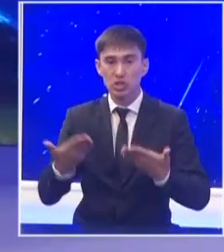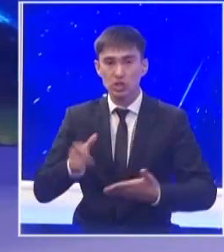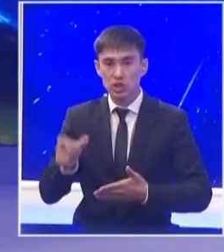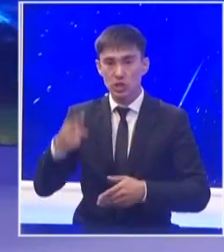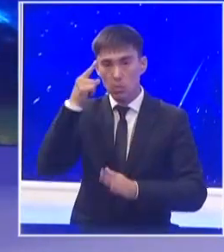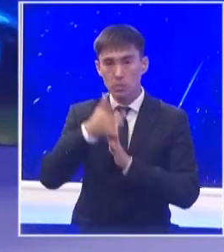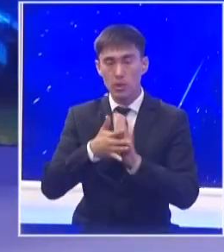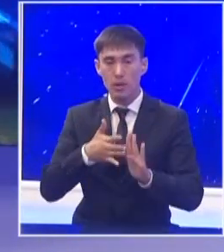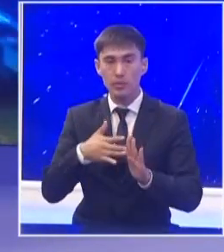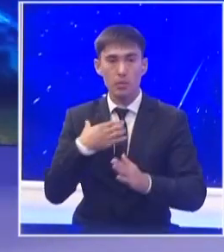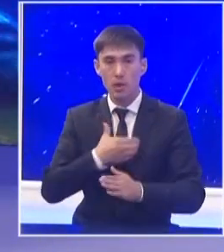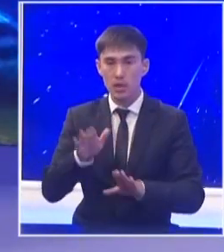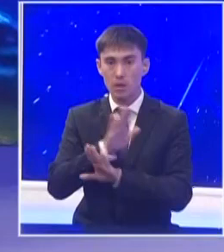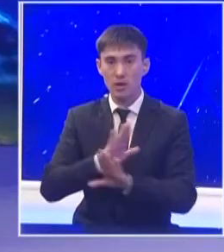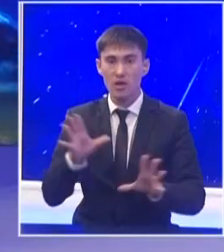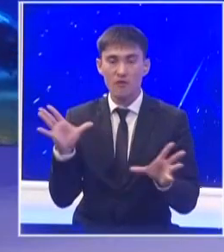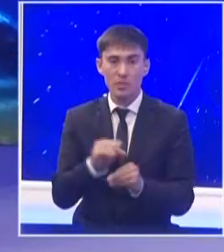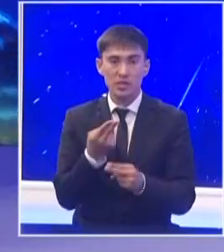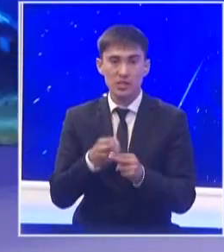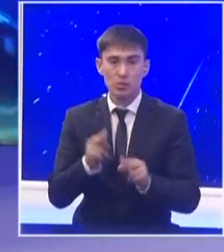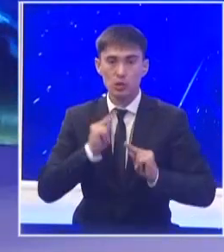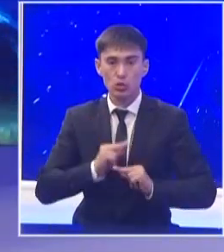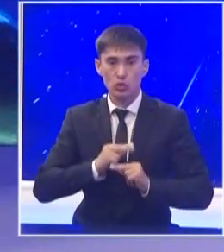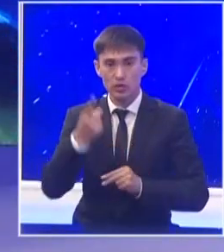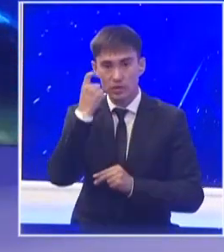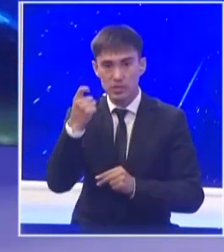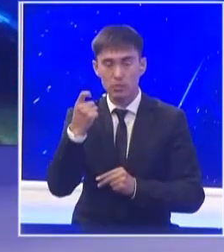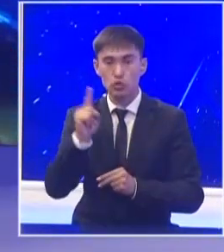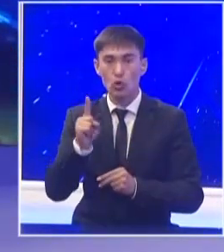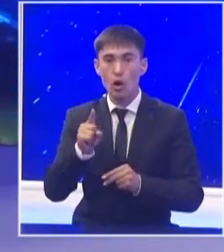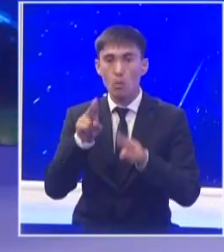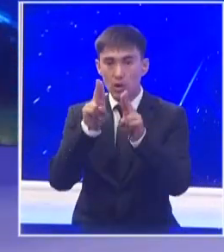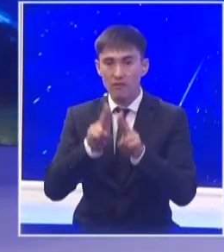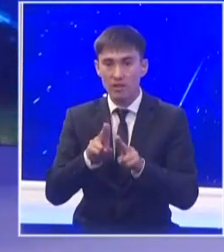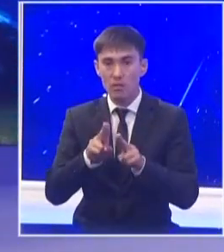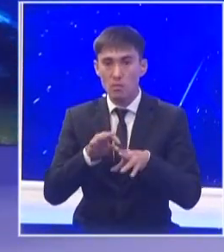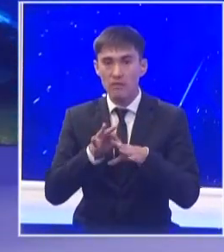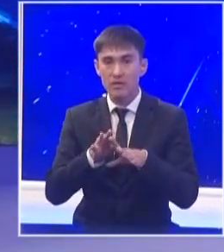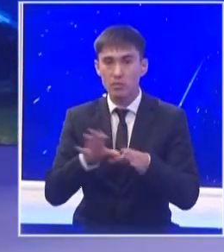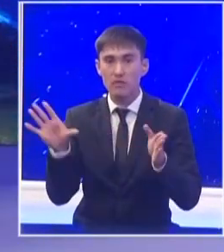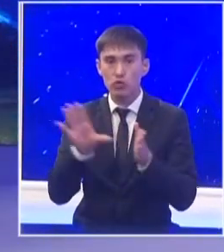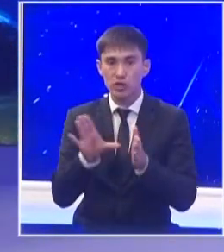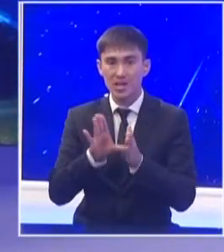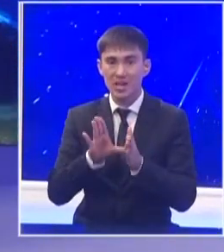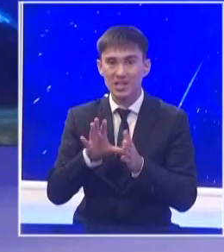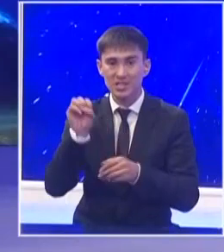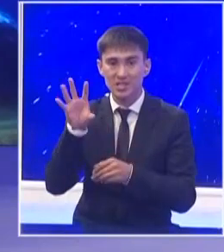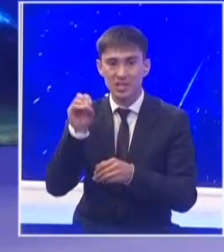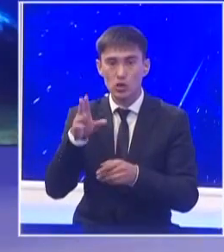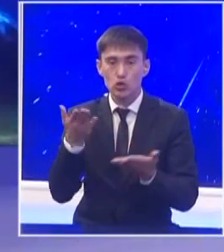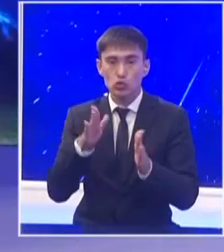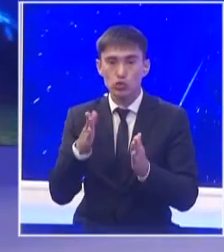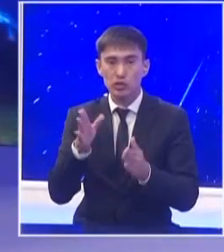отнестись с пониманием и не паниковать. Вместе с тем сотрудники ведомства напоминают о правилах поведения при включении электросирены в